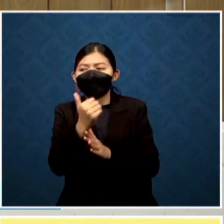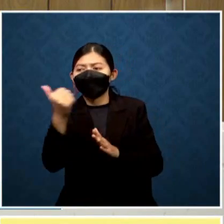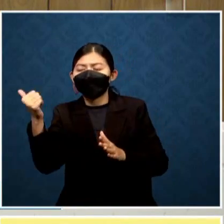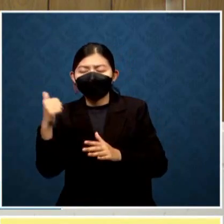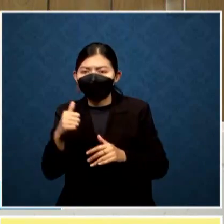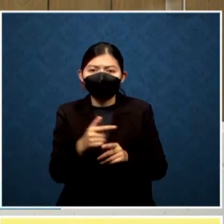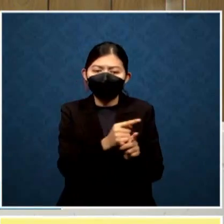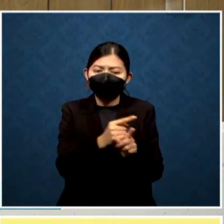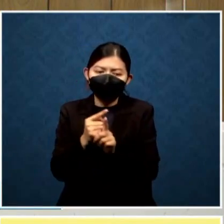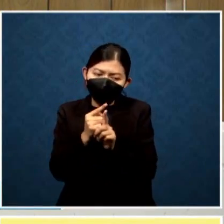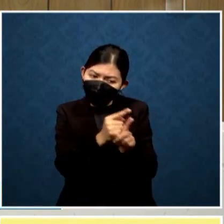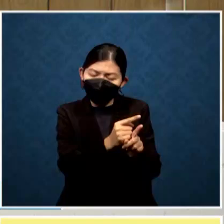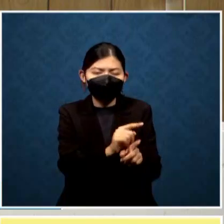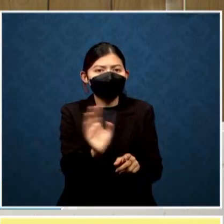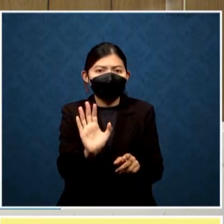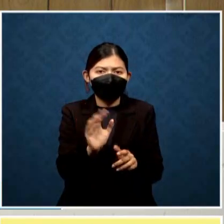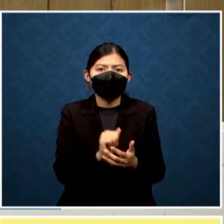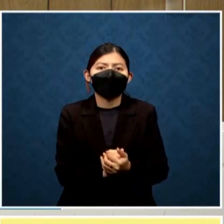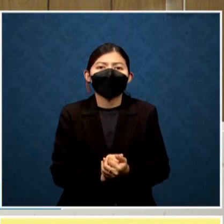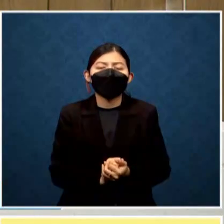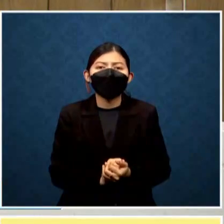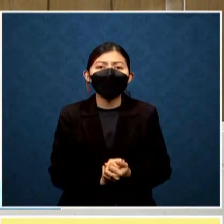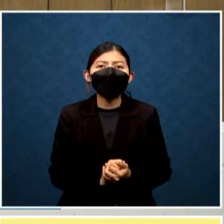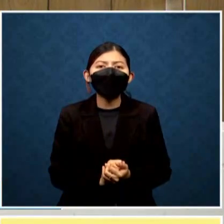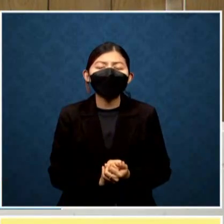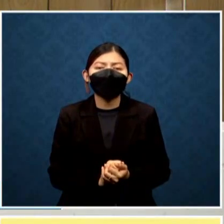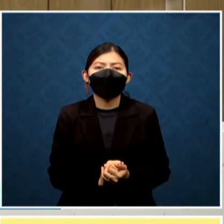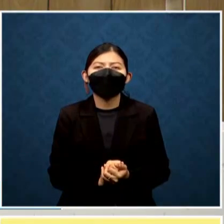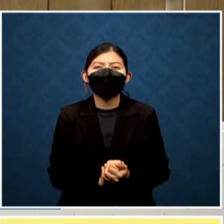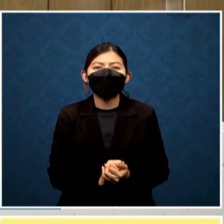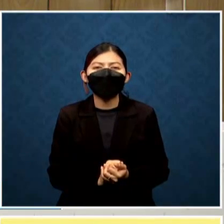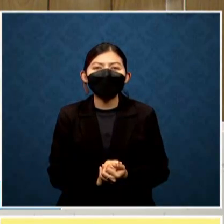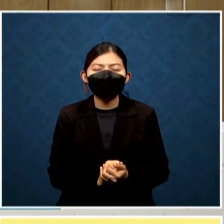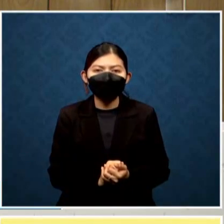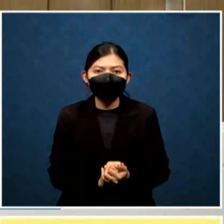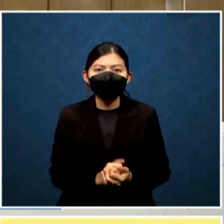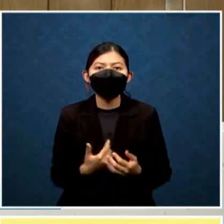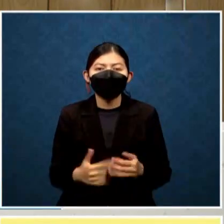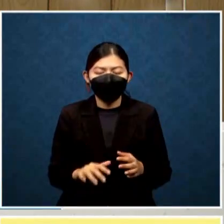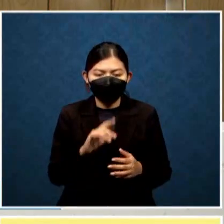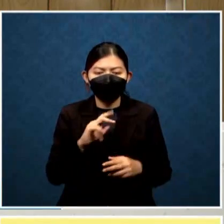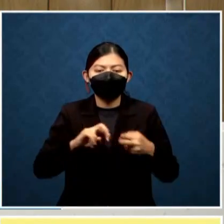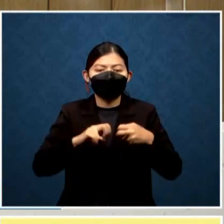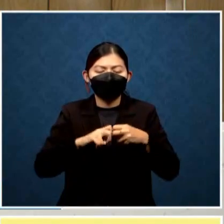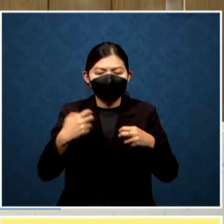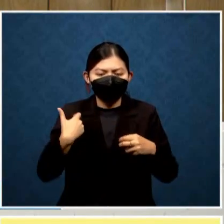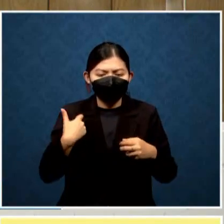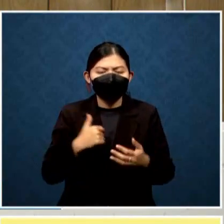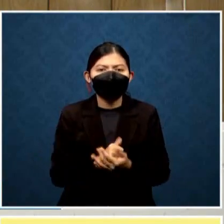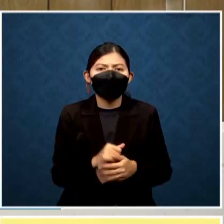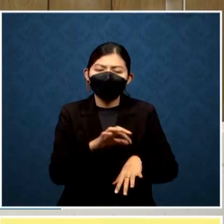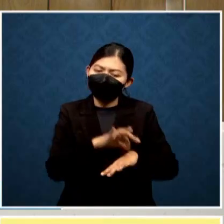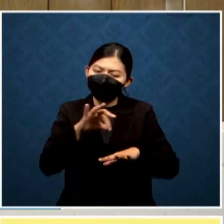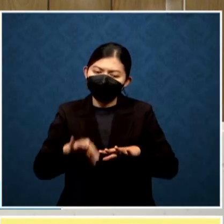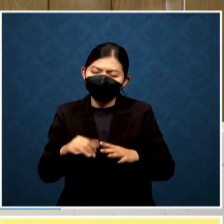ใครทำอีกนะครับก็ต้องเรียนว่าถ้าเป็นเช่นนั้นเราก็ต้องกลับไปจะไปถือว่าเพื่อเศรษฐ